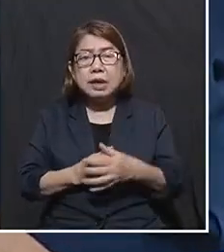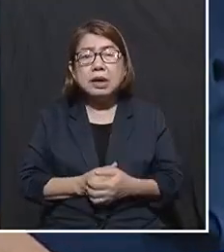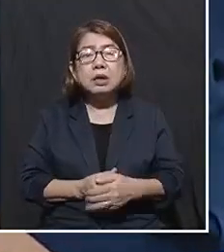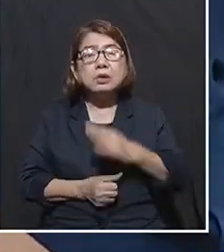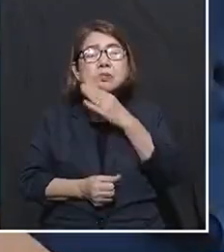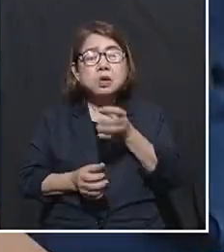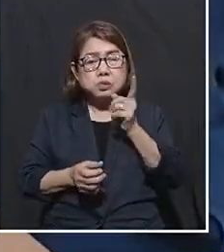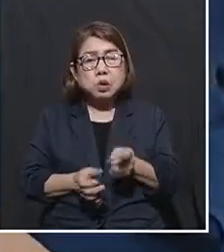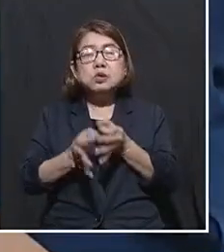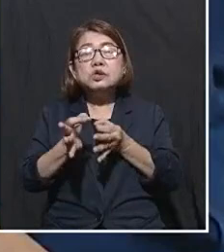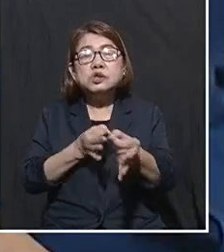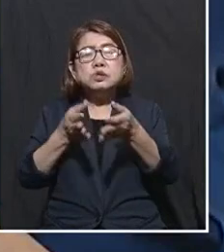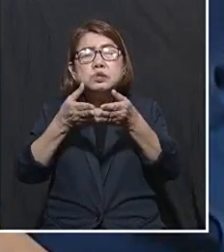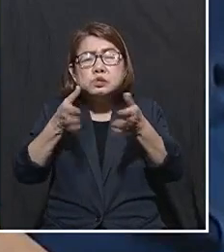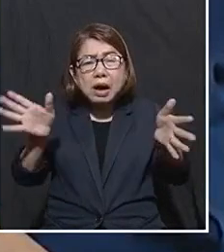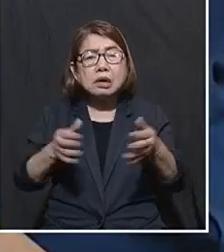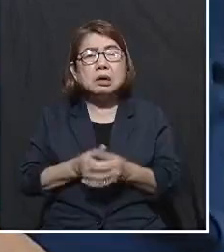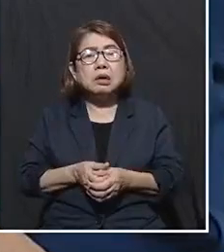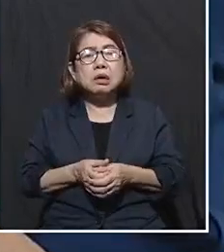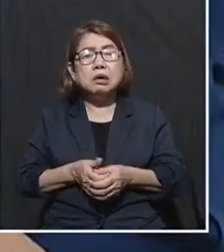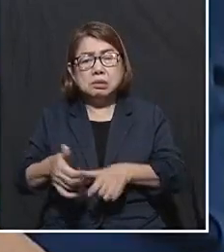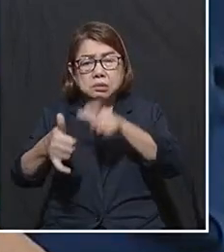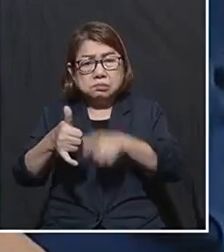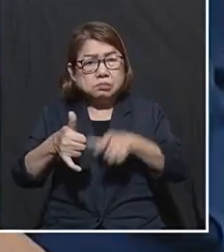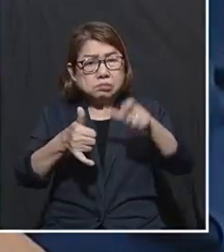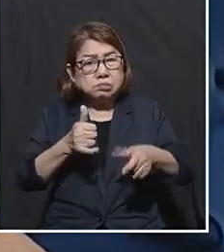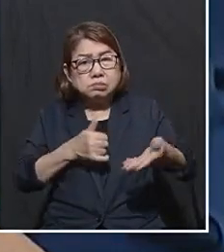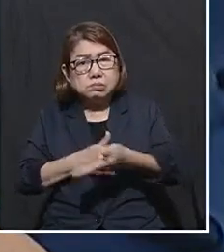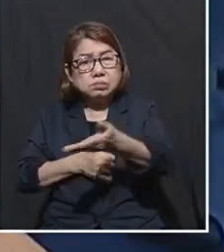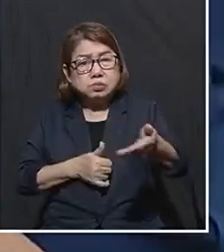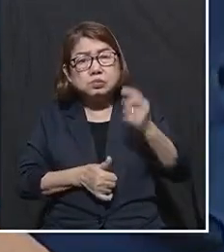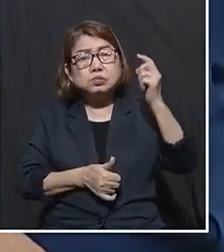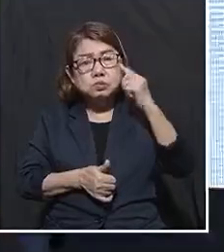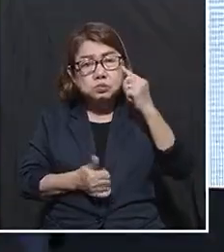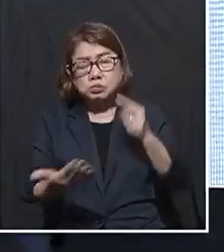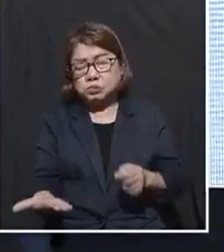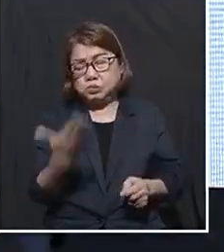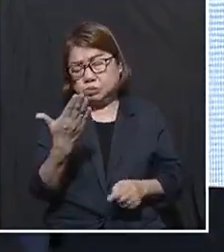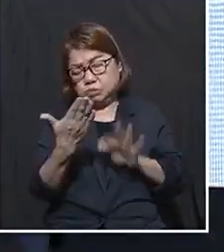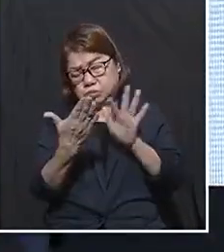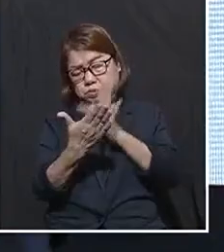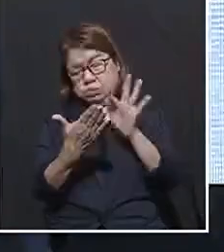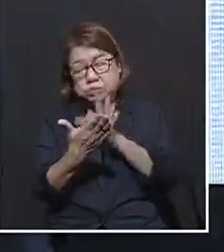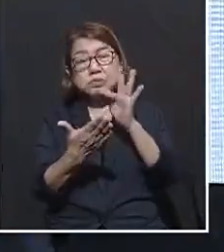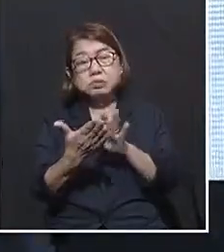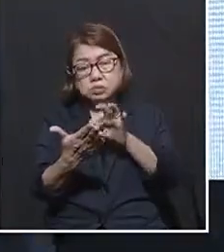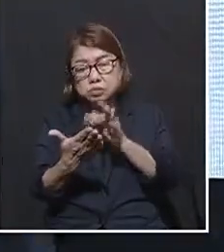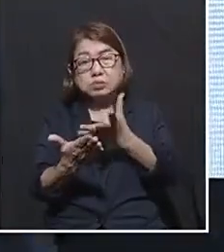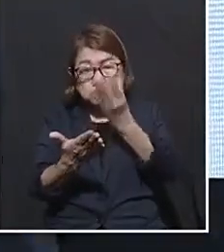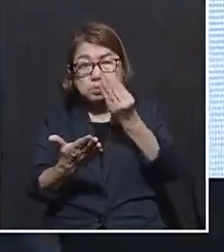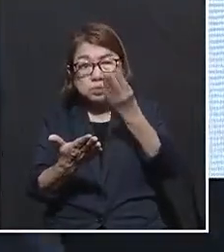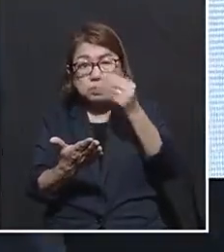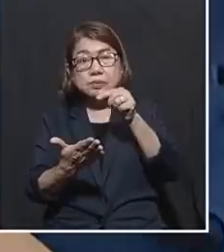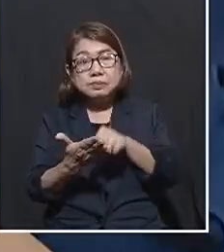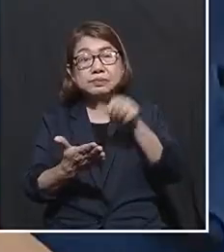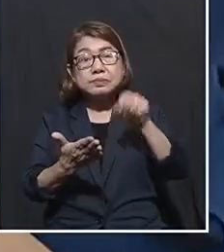ความเข้าใจได้ว่าจริงๆแล้วในเชิงของประสบการณ์ของคนที่อยู่บนหน้าจอเพราะเดี๋ยวนี้คนก็ใช้หน้าจอกันเยอะเนาะเพราะฉะนั้นโอกาส